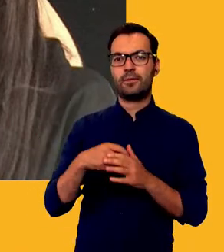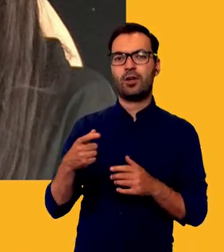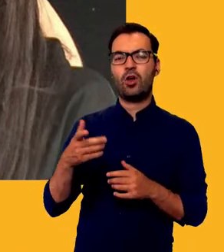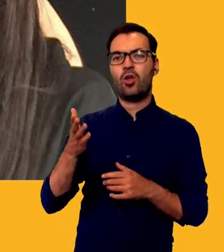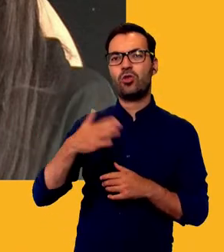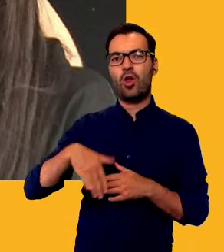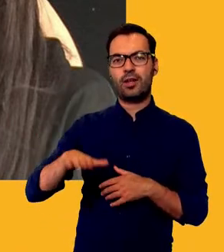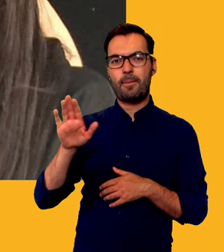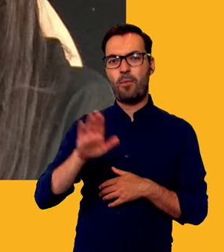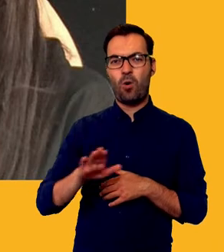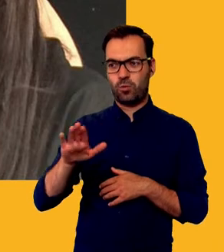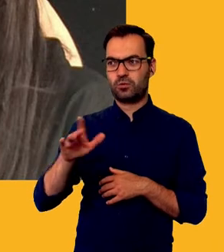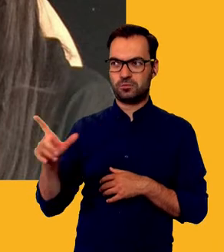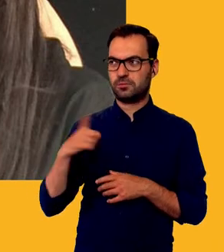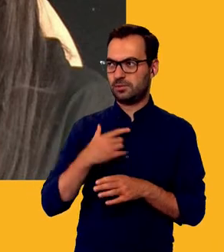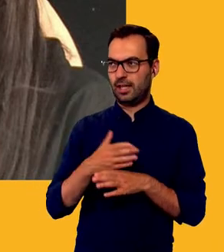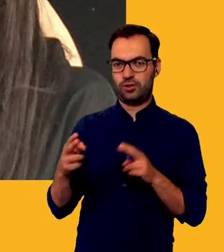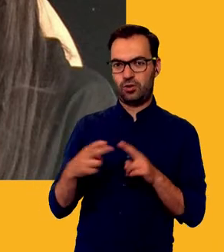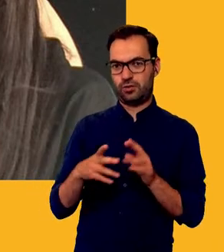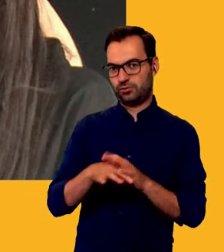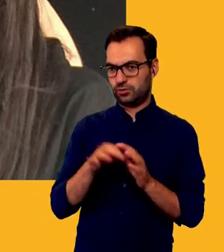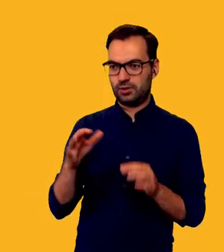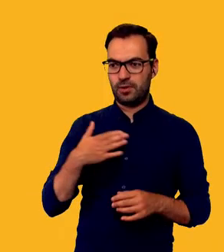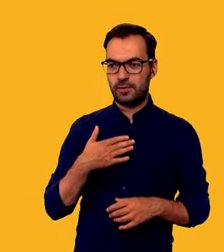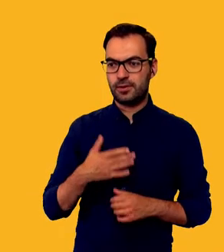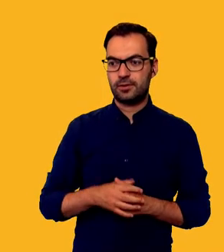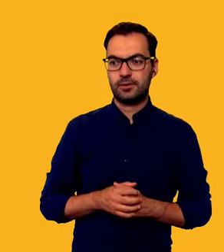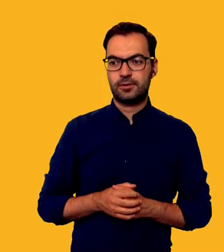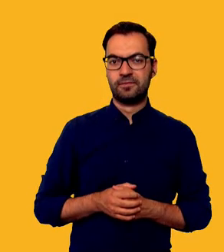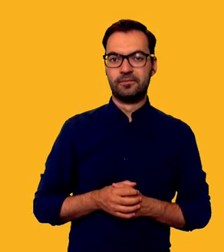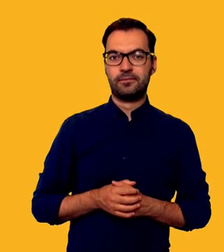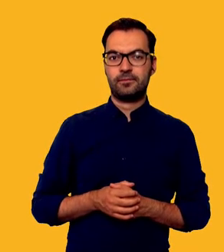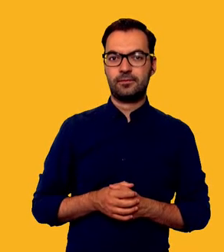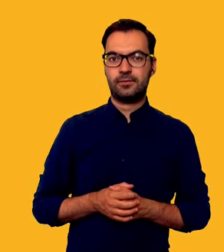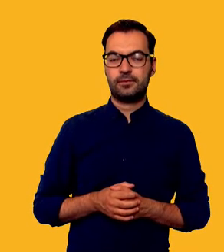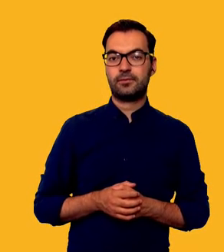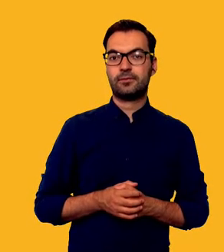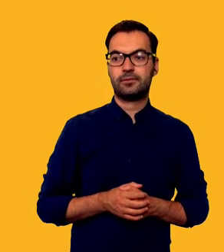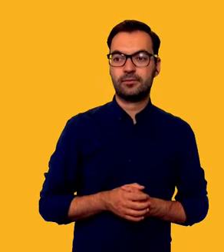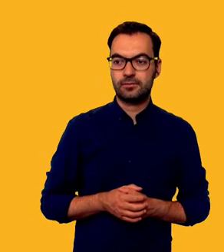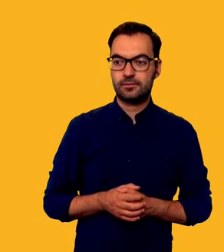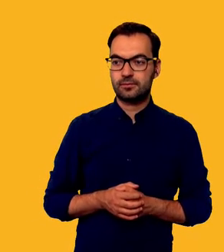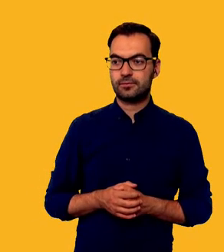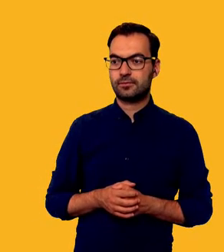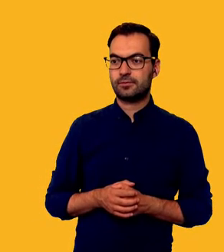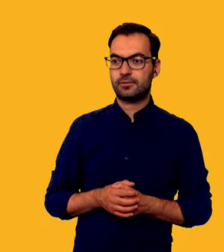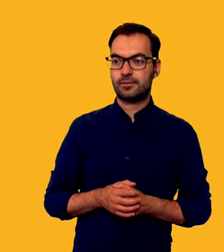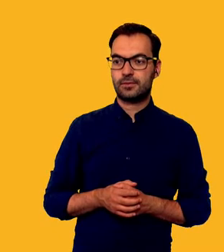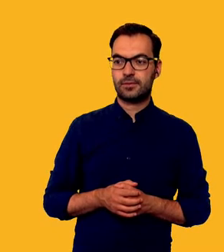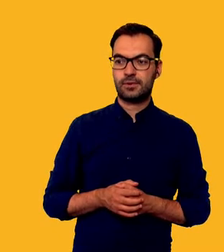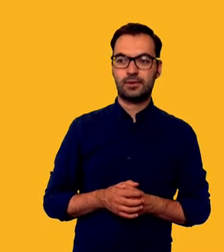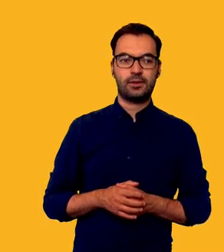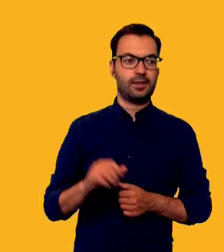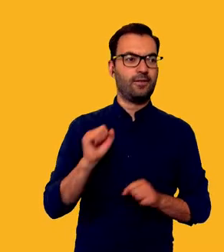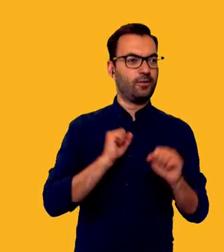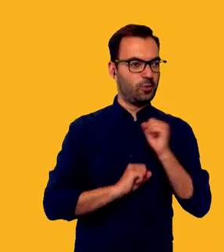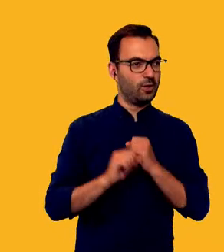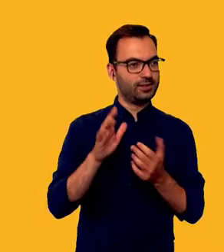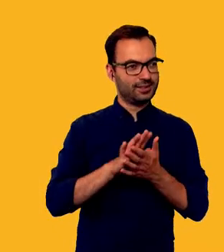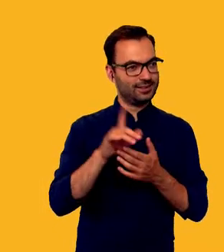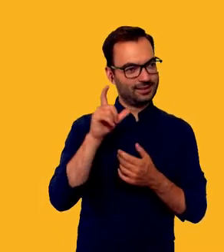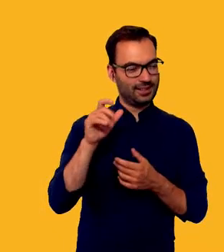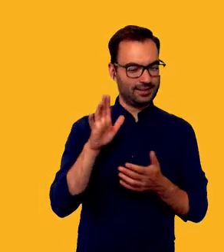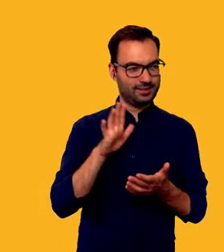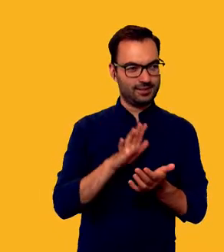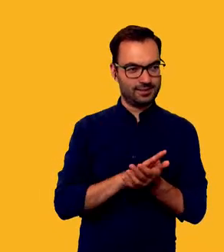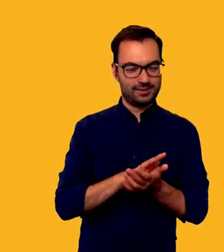Bogów i mamy dalej kontakt, czy Josh Hartnett. Tak, Silvio Berlusconi. A tutaj bardzo włoskie zdjęcie, tak a